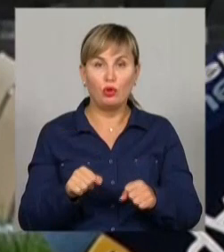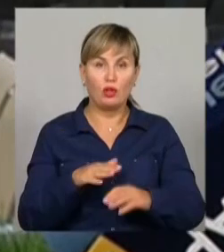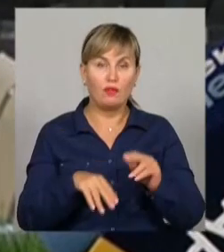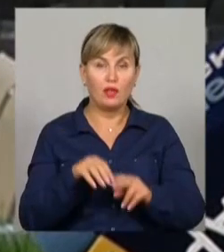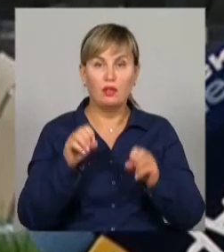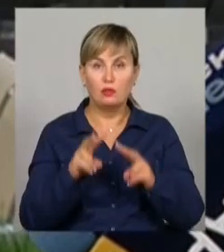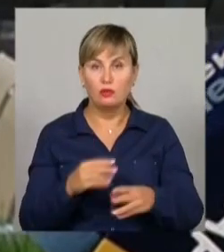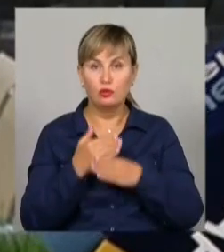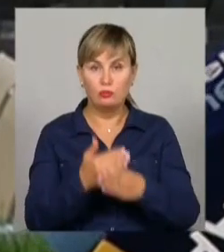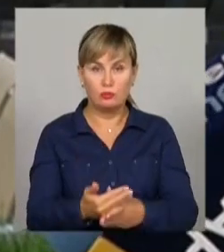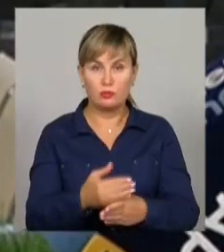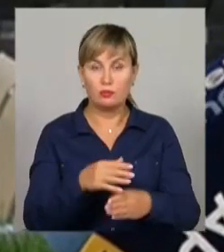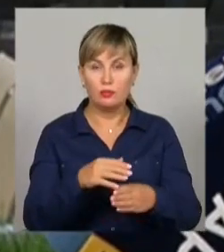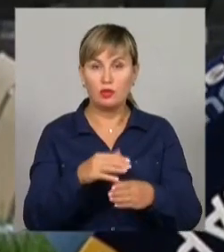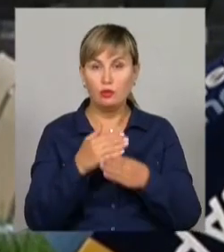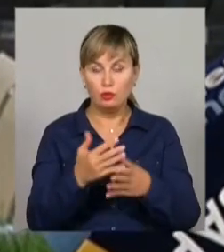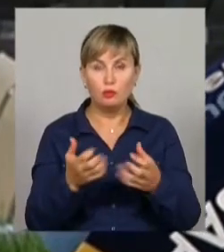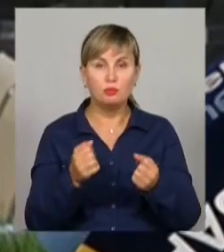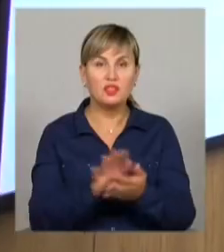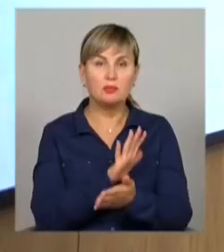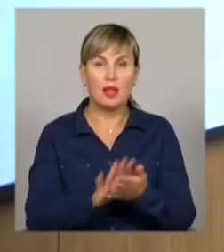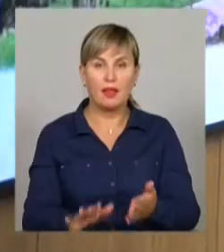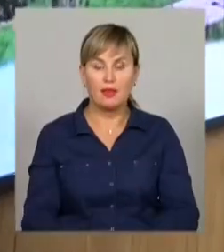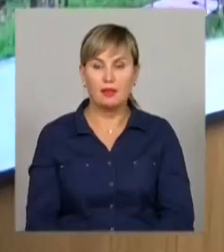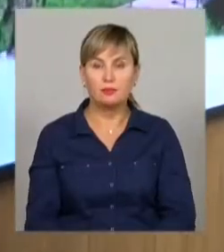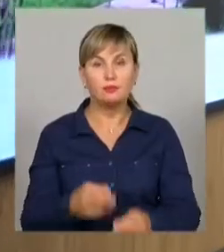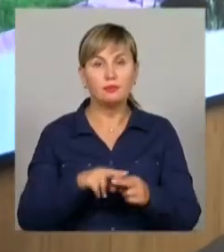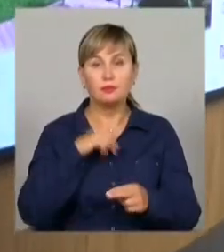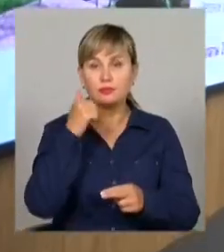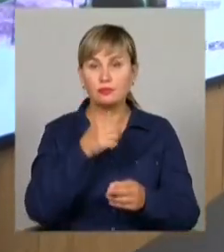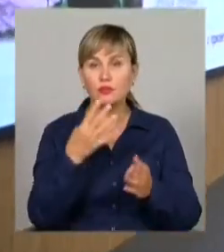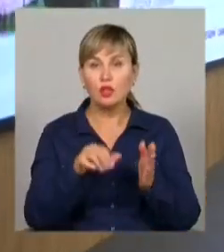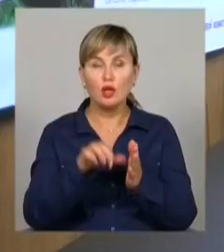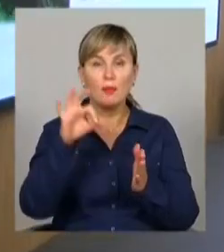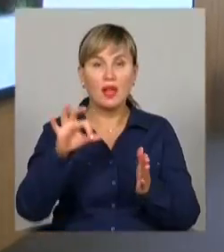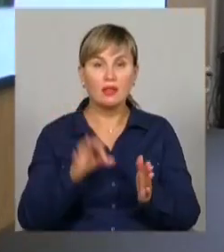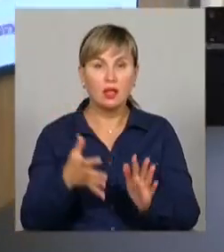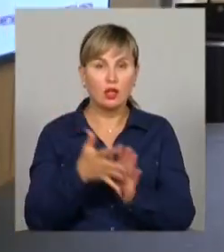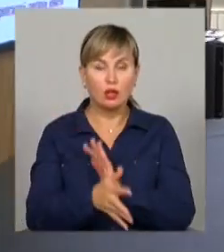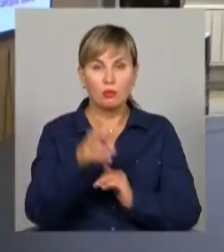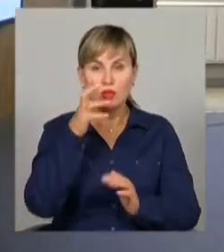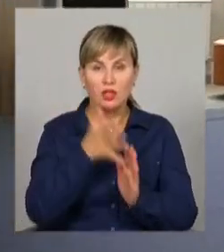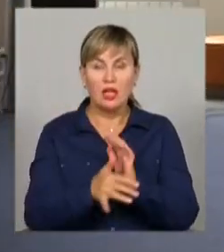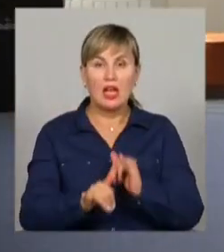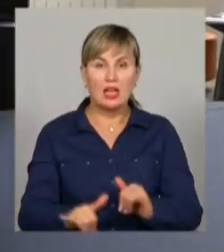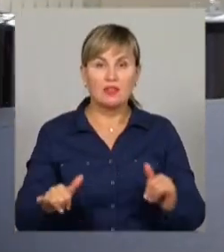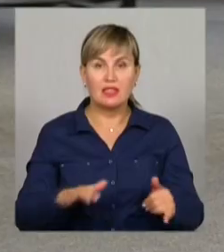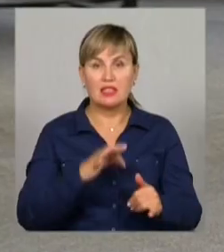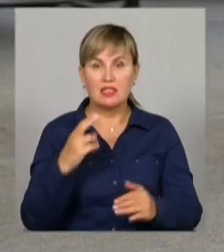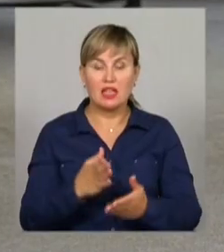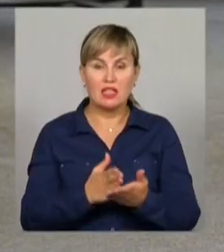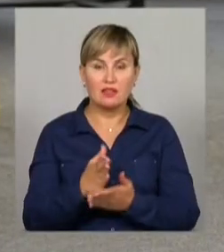квалифицированную юридическую помощь получить совершенно бесплатно. В этом году 46% расходов с бюджета пойдут на развитие социальной